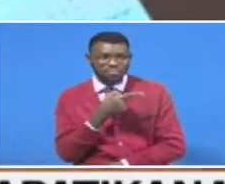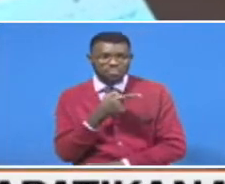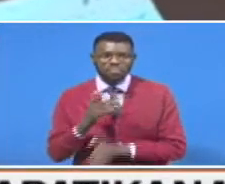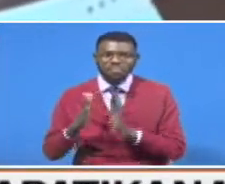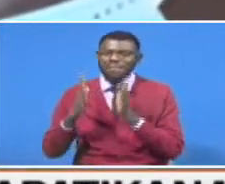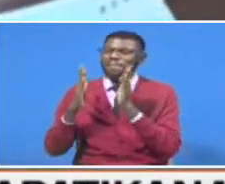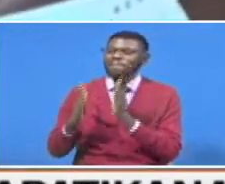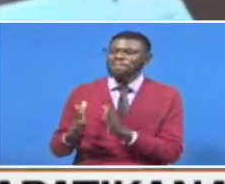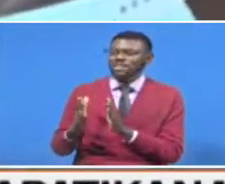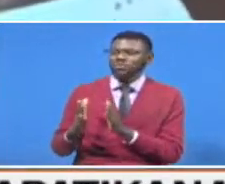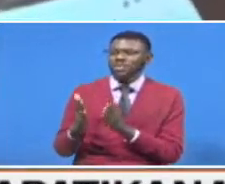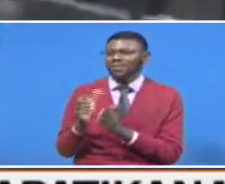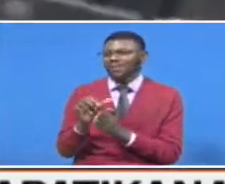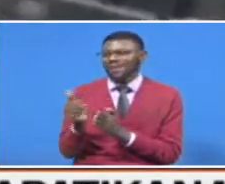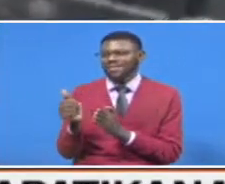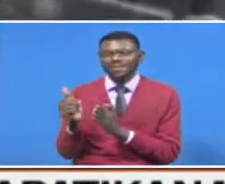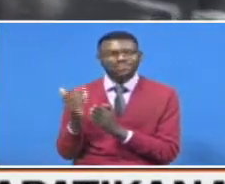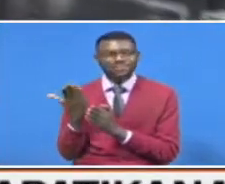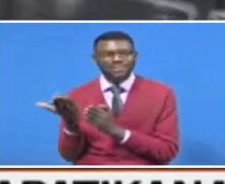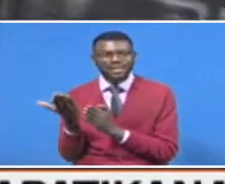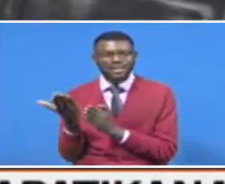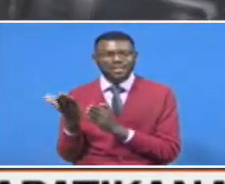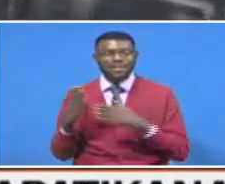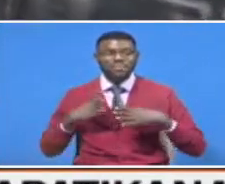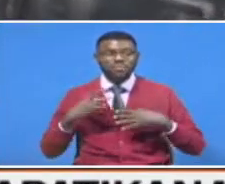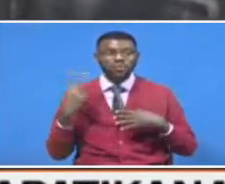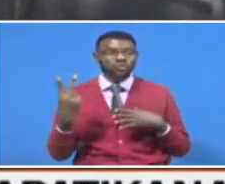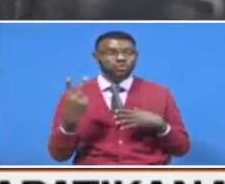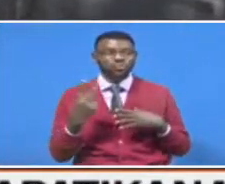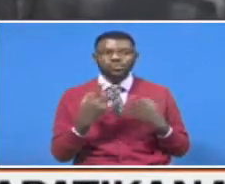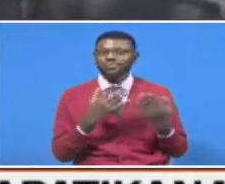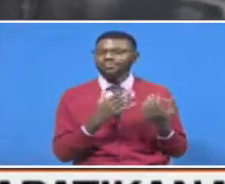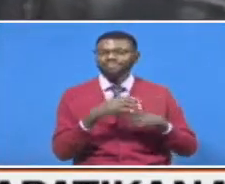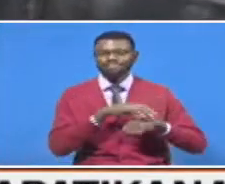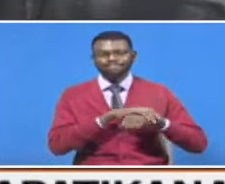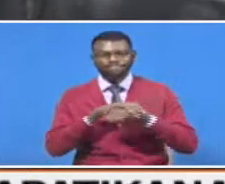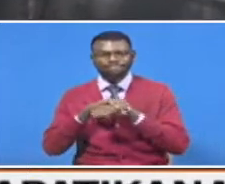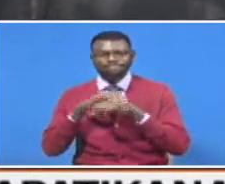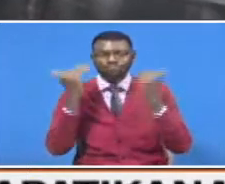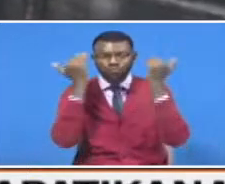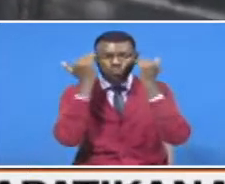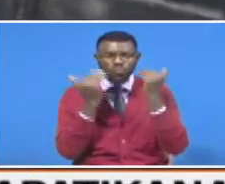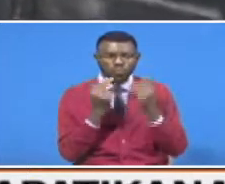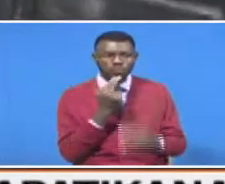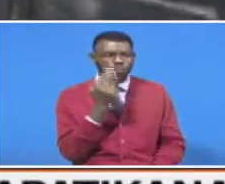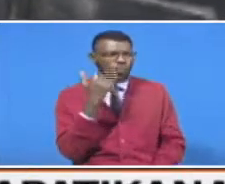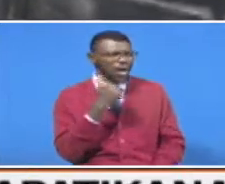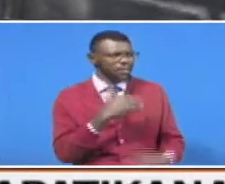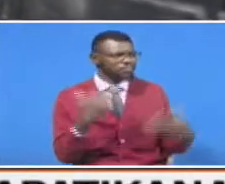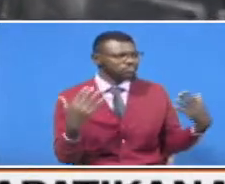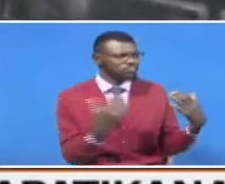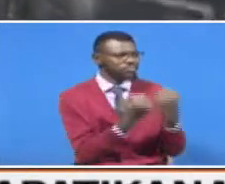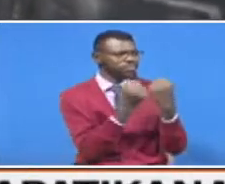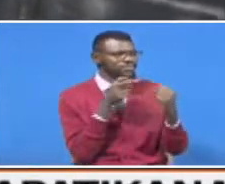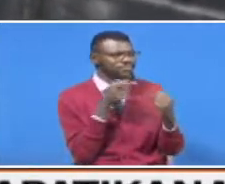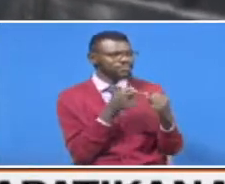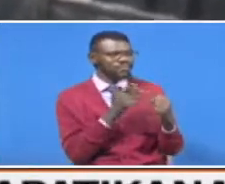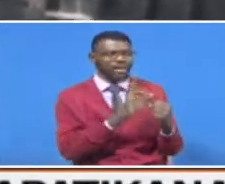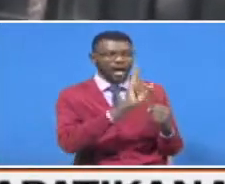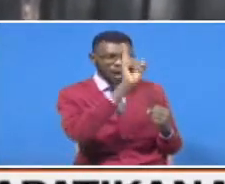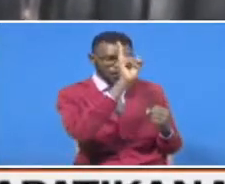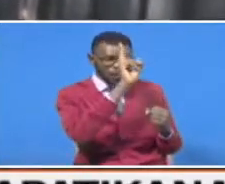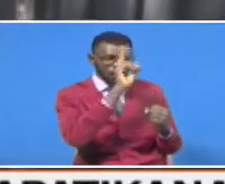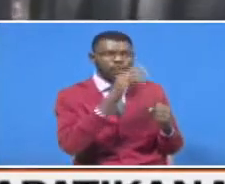kwenye gari la marehemu. Wawili hao walifikishwa mahakamani siku ya Jumanne kwa makosa ya utekaji nyara, ambapo polisi